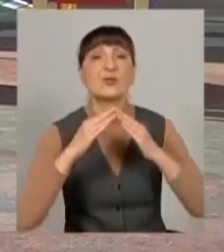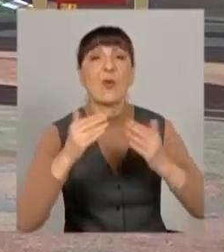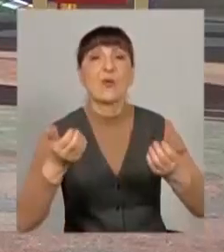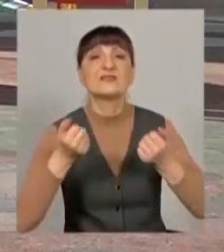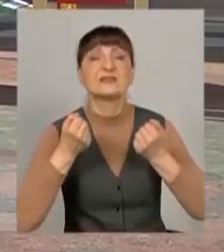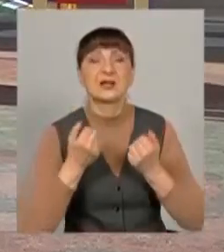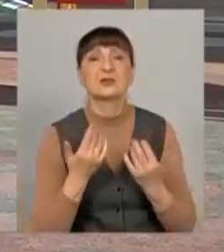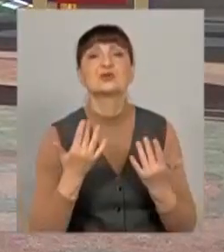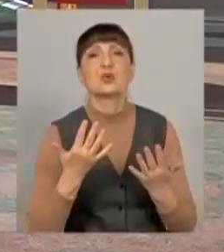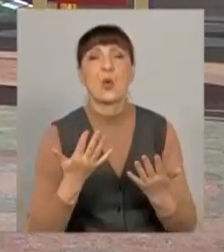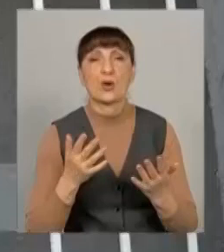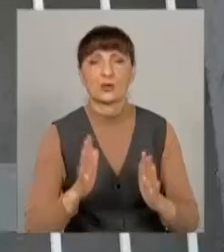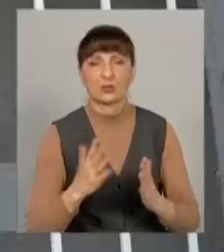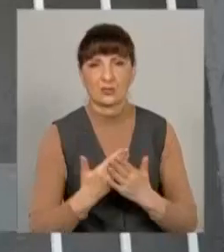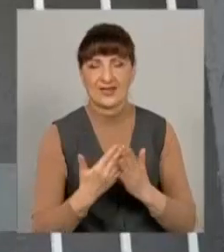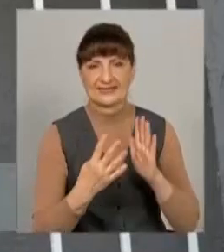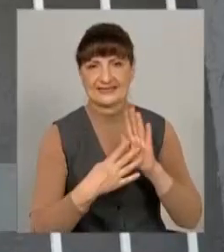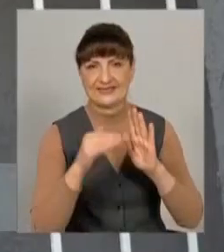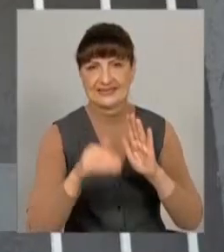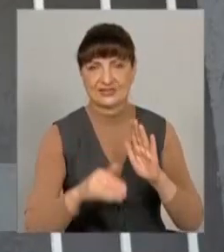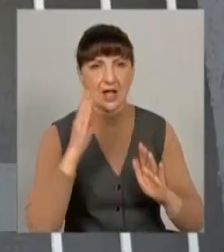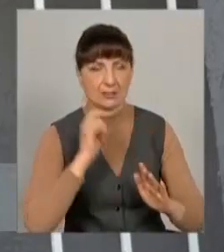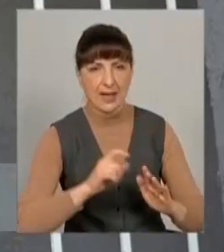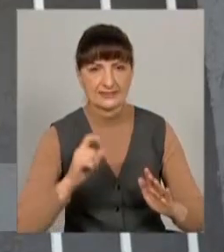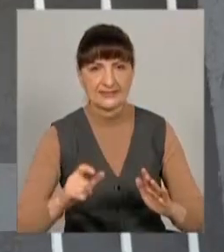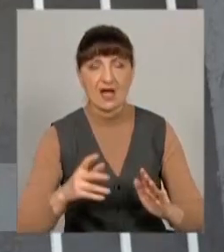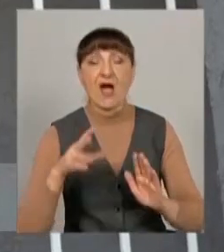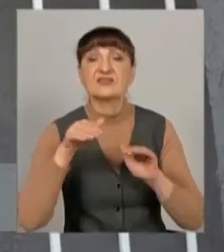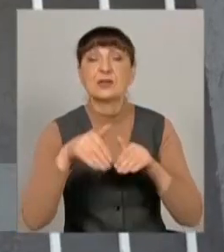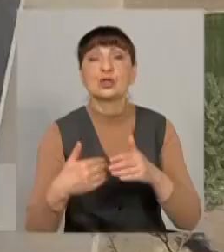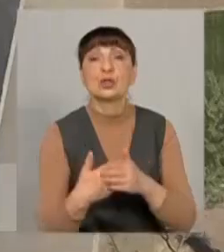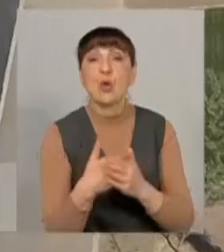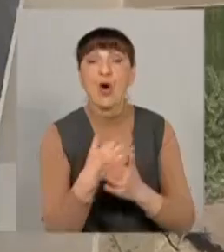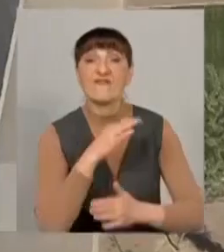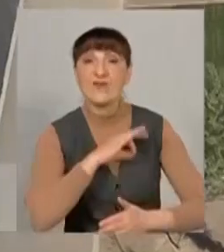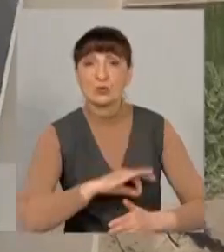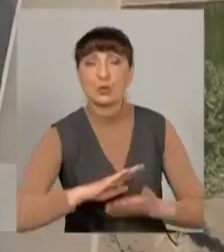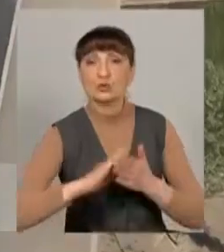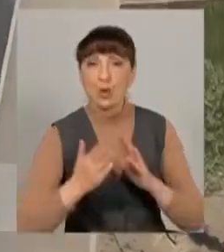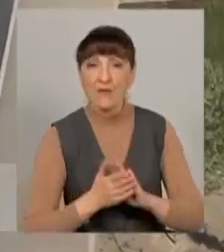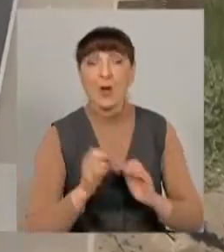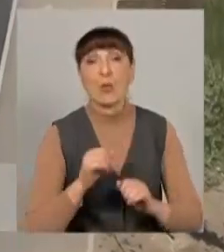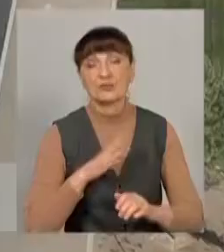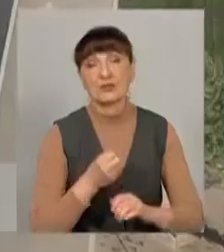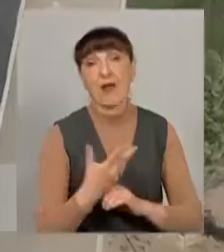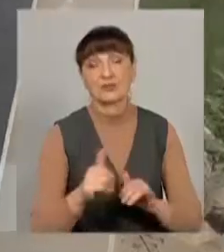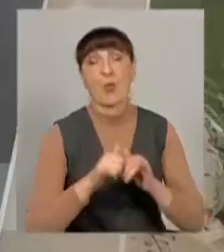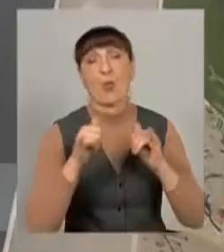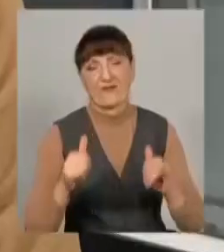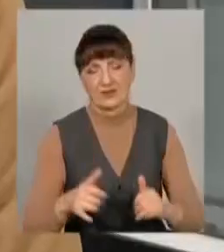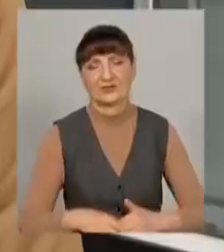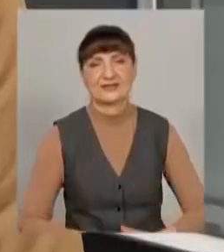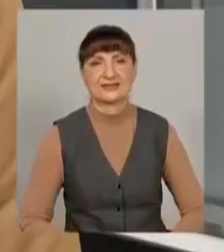обладателями собственного жилья стали около 9000 алматинцев, а с внедрением новых выгодных условий их количество стремительно